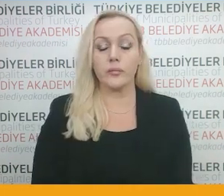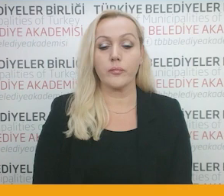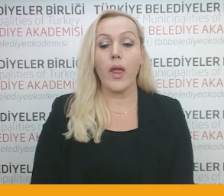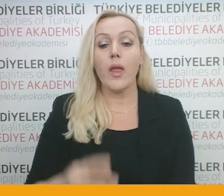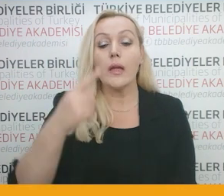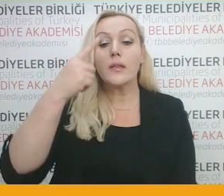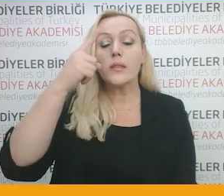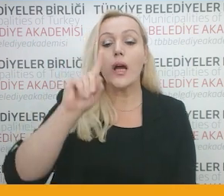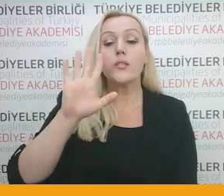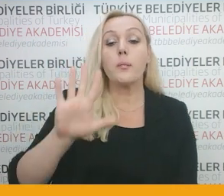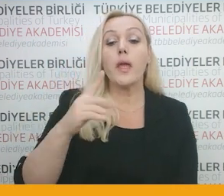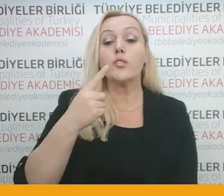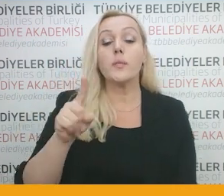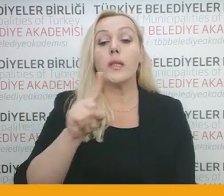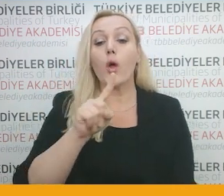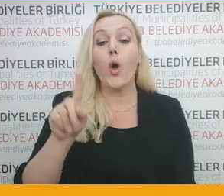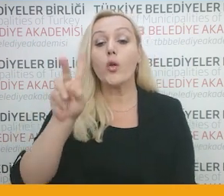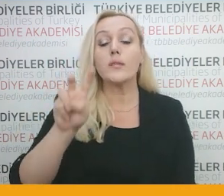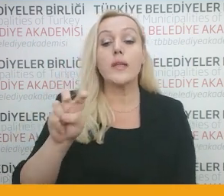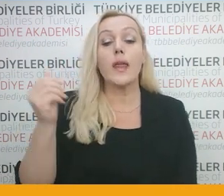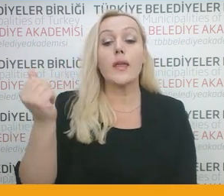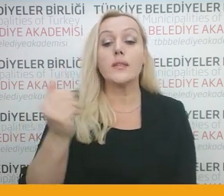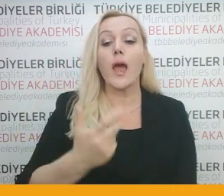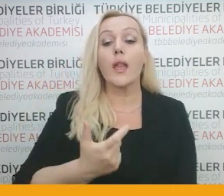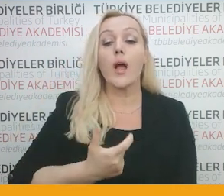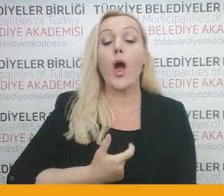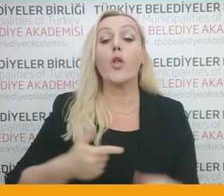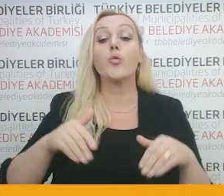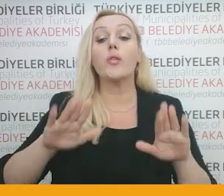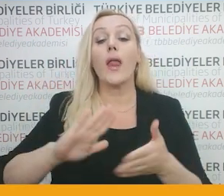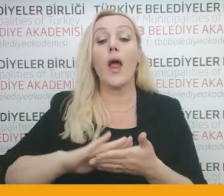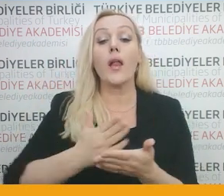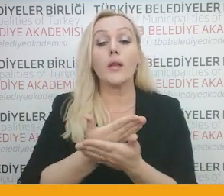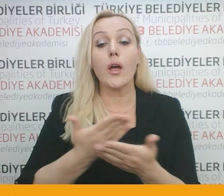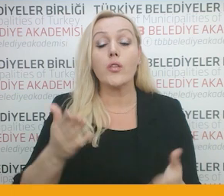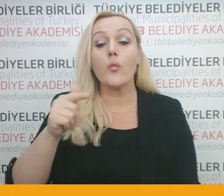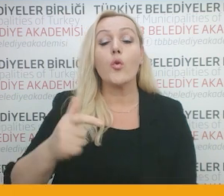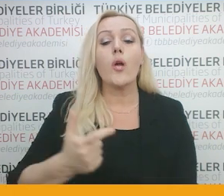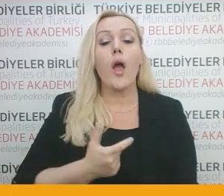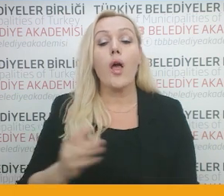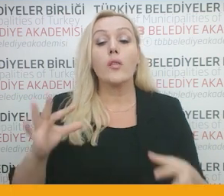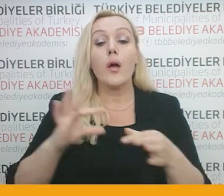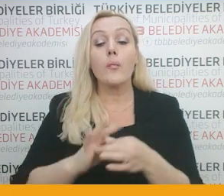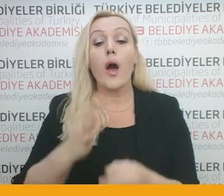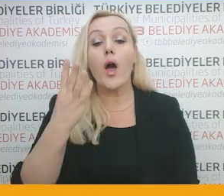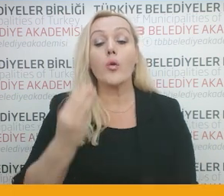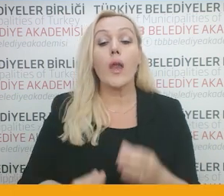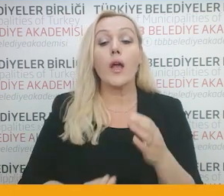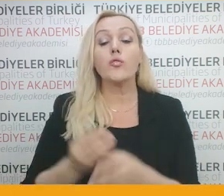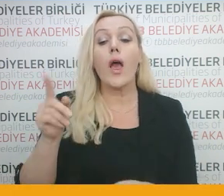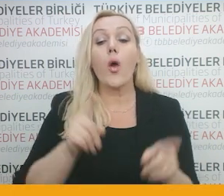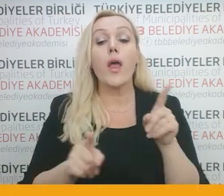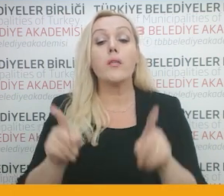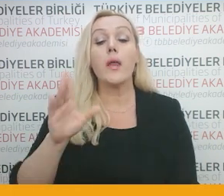her zaman. Sadece 5018 sayılı kanun değil arkadaşlar. Bu kanuna dayanarak çıkan birçok yönetmelik